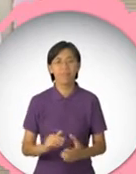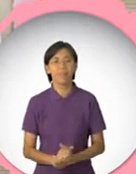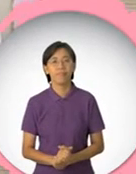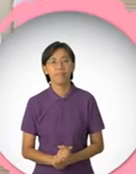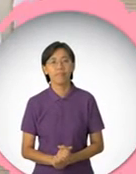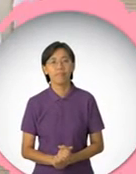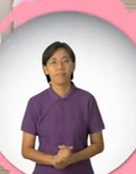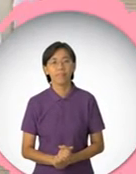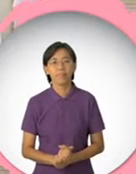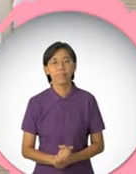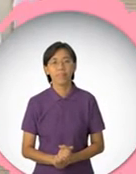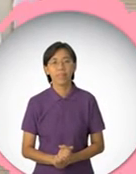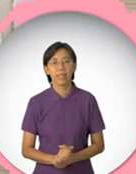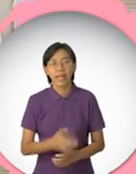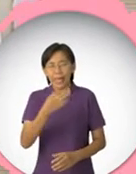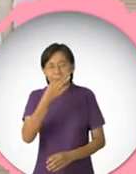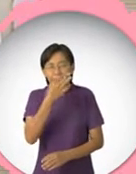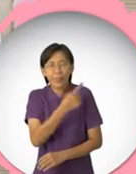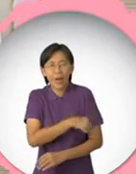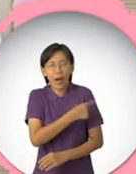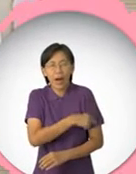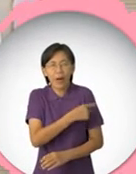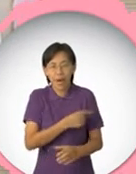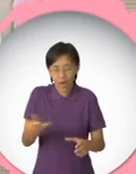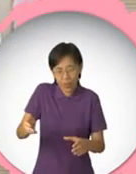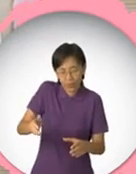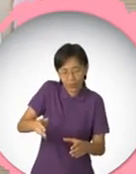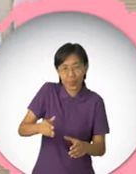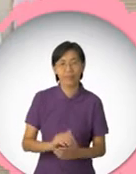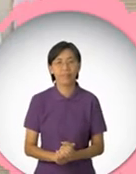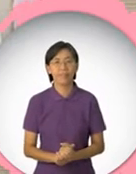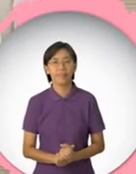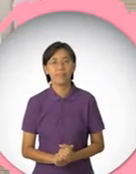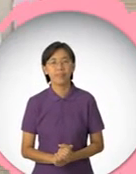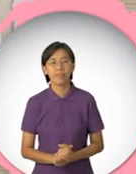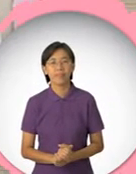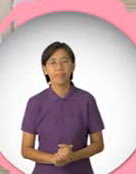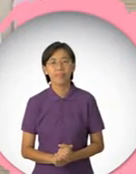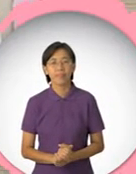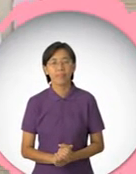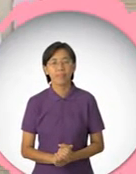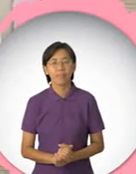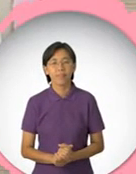แล้วก็จะมีส่วนของเกลือ เกลือเหรอครับใส่ปึ๊บ แล้วก็จะมีส่วนของไข่แดงค่ะ